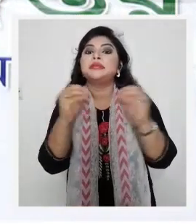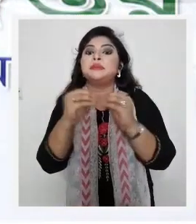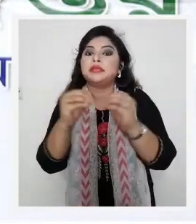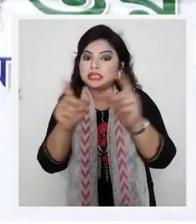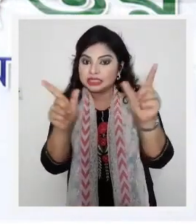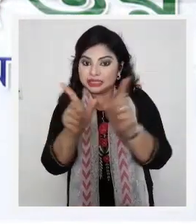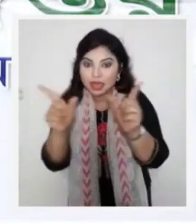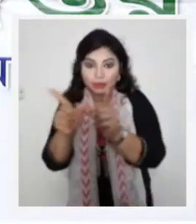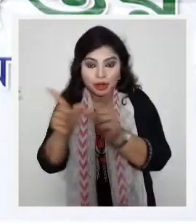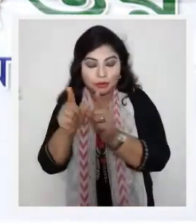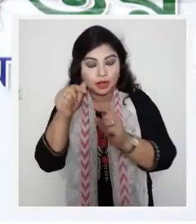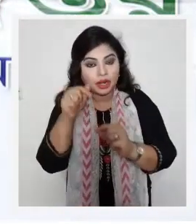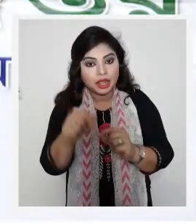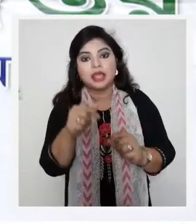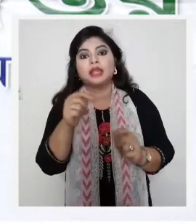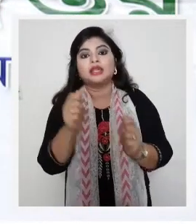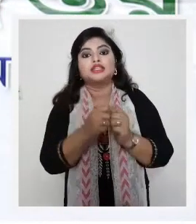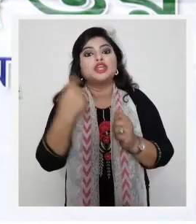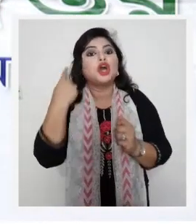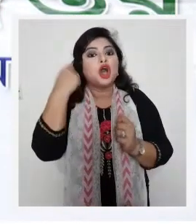গাইডলাইনটি পাওয়া যায়